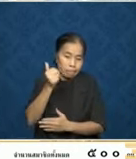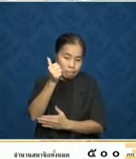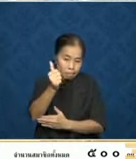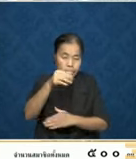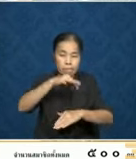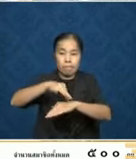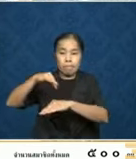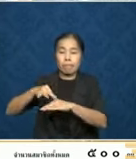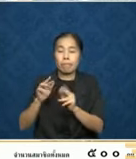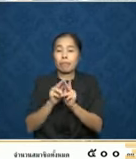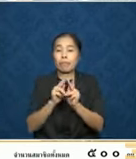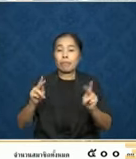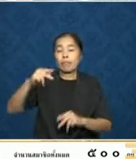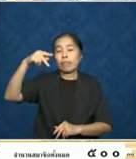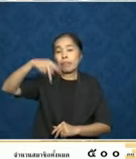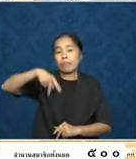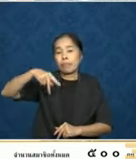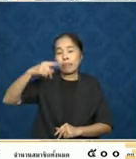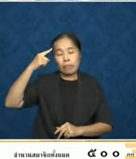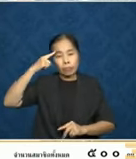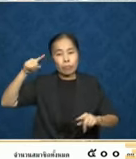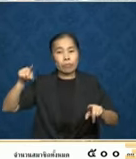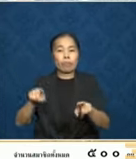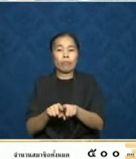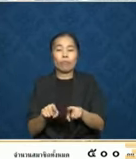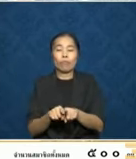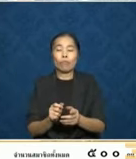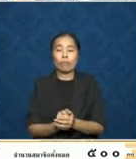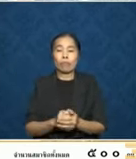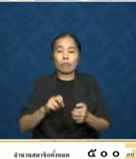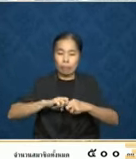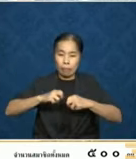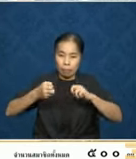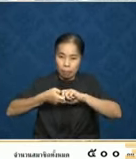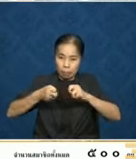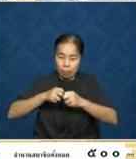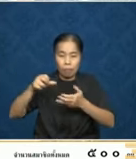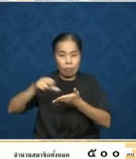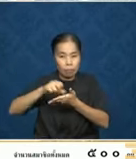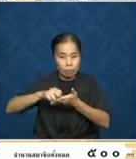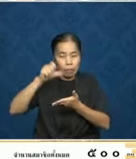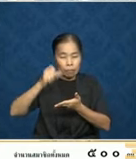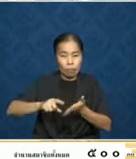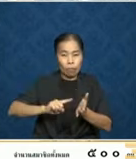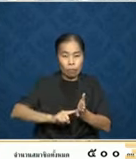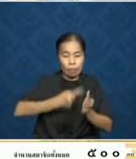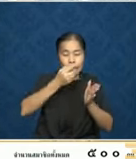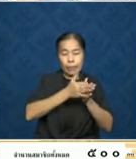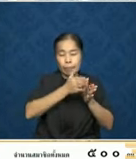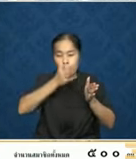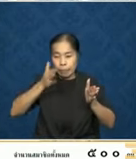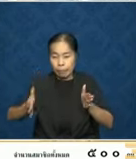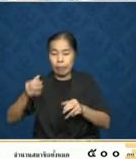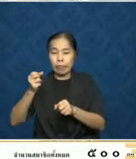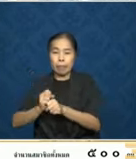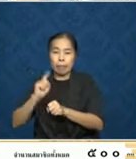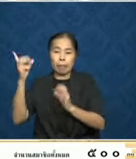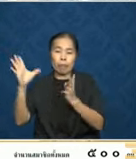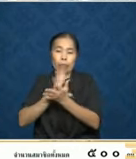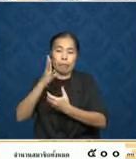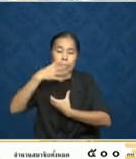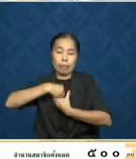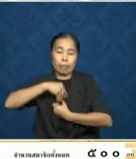หาขยะขององค์กรท้องถิ่นนะครับหวังว่าตั้งแต่ต้นน้ำนะครับการลดขยะการสร้างวัฒนธรรมใหม่ให้กับพี่น้องประชา